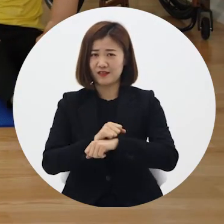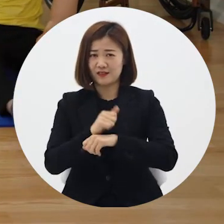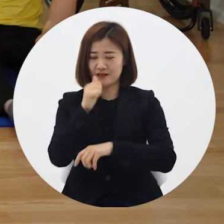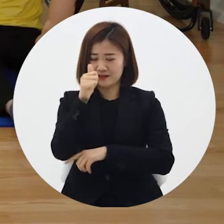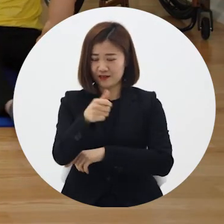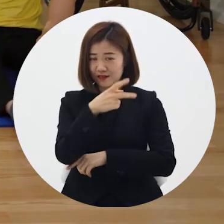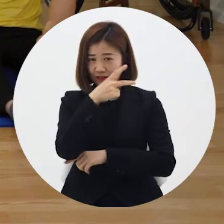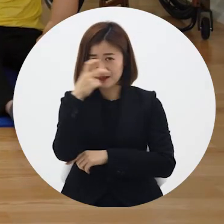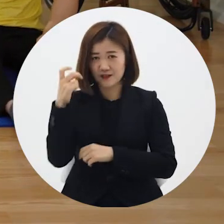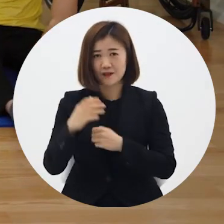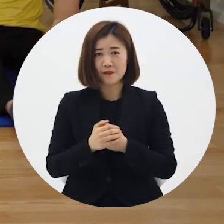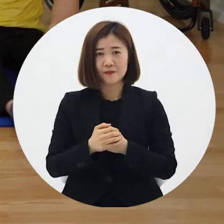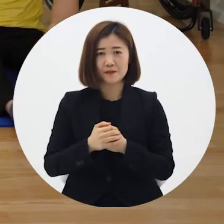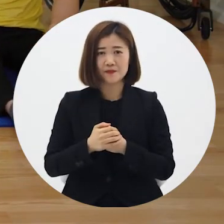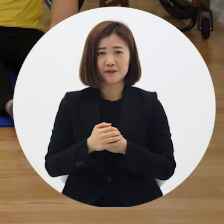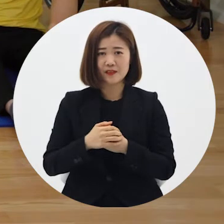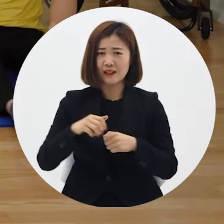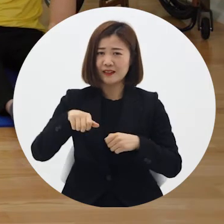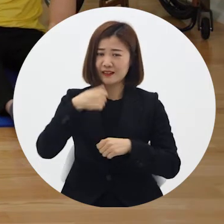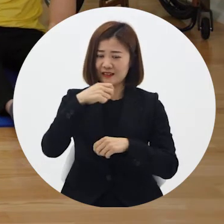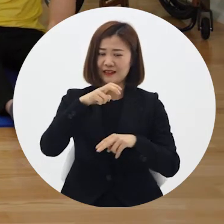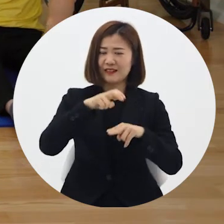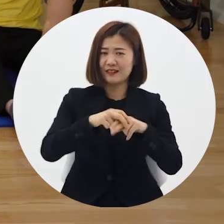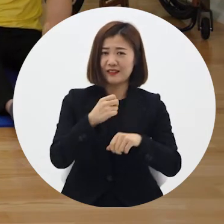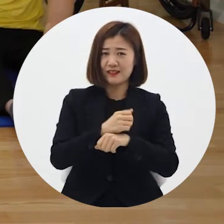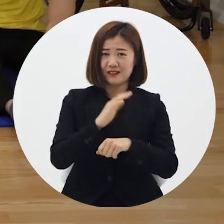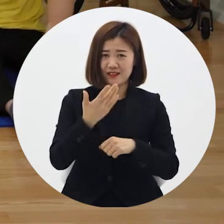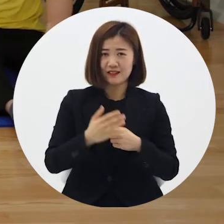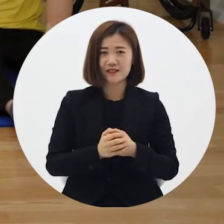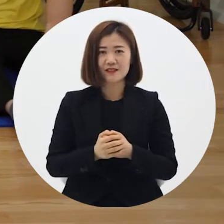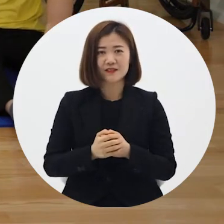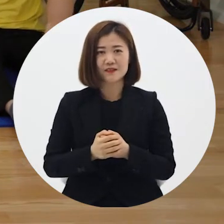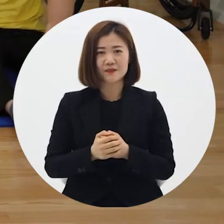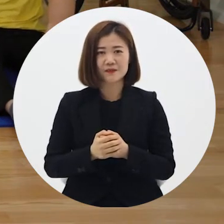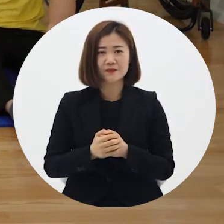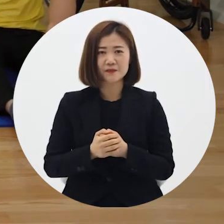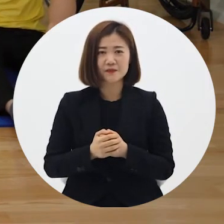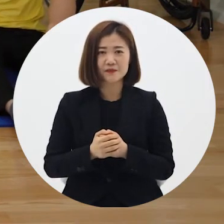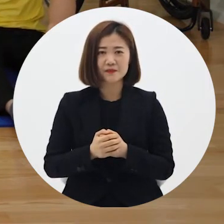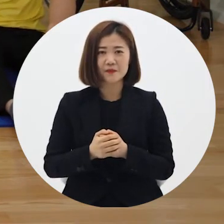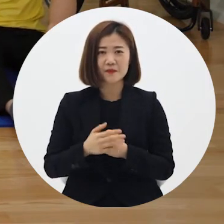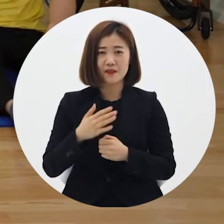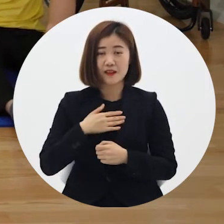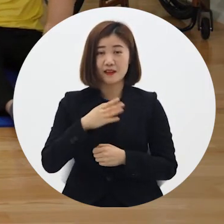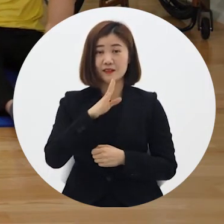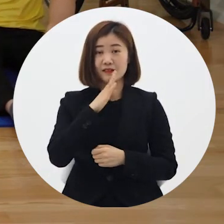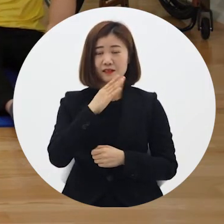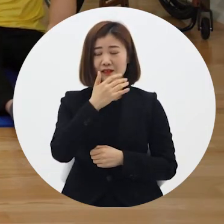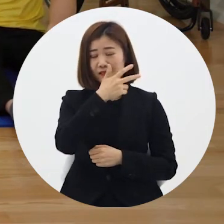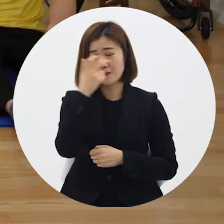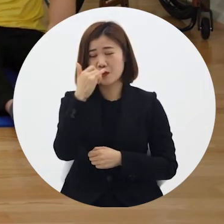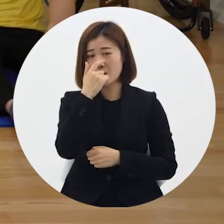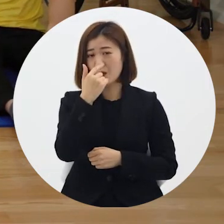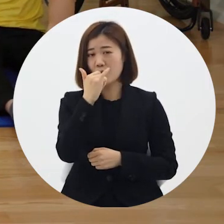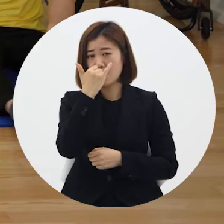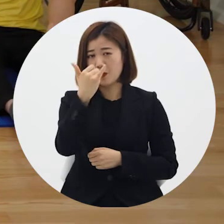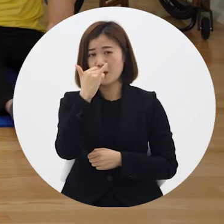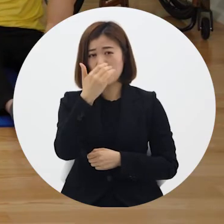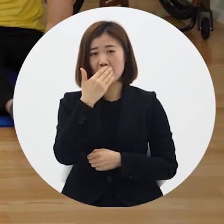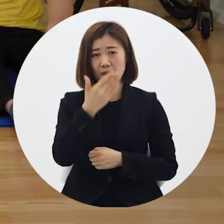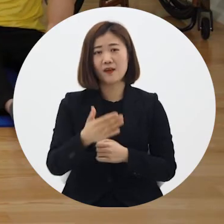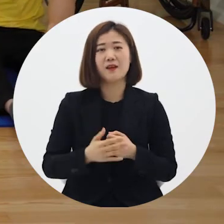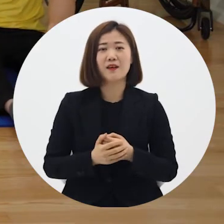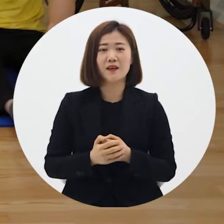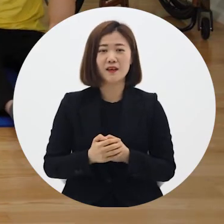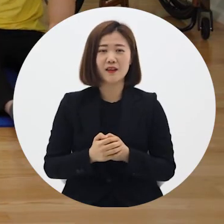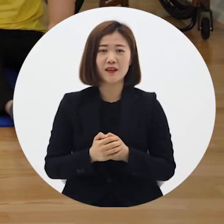앉아서 식사하시는 네. 잠이 더 세죠? 아, 담이 세세요? 저 고를 수 있죠. 네. 제가